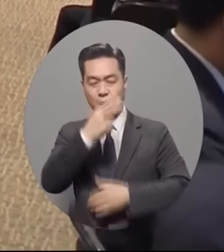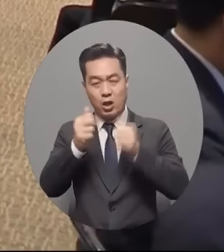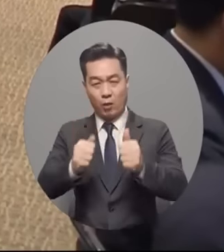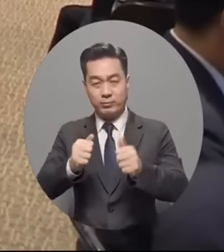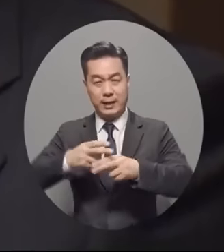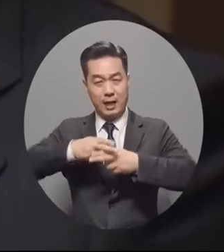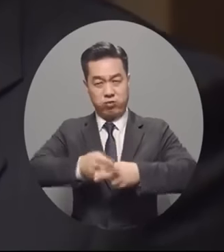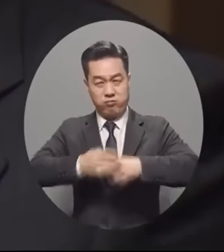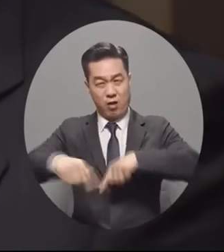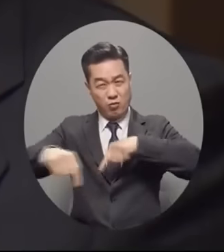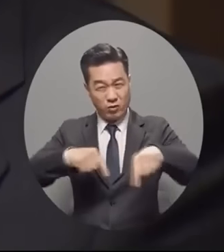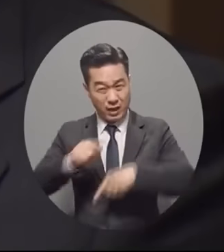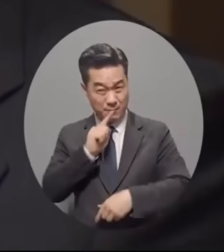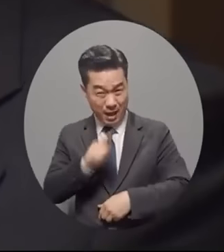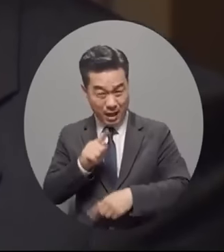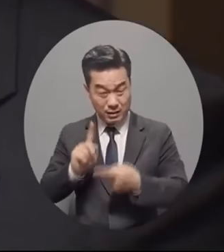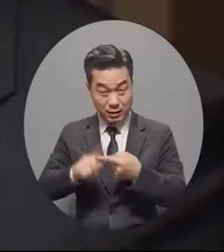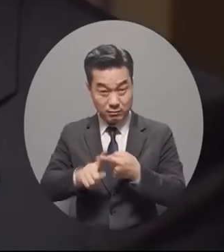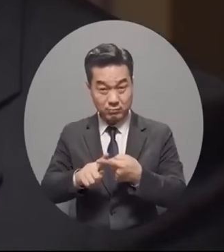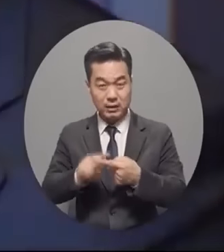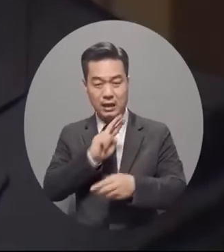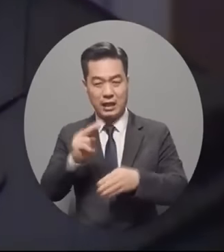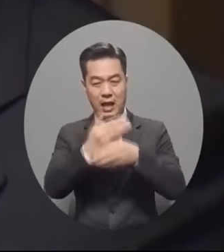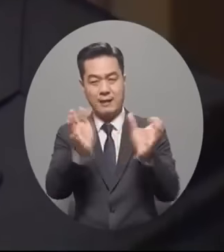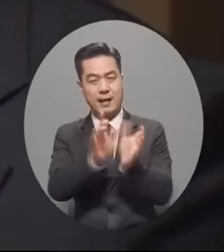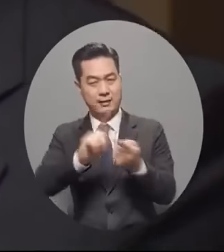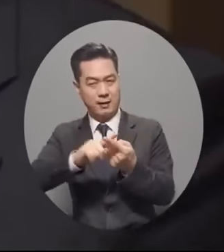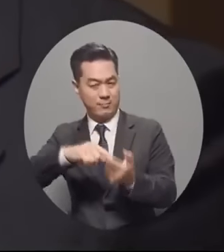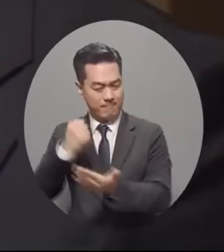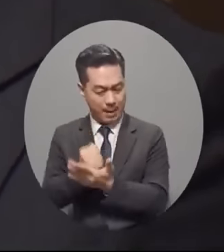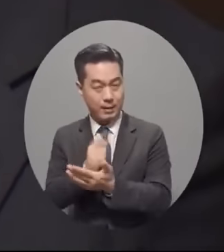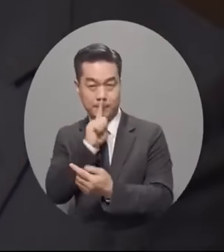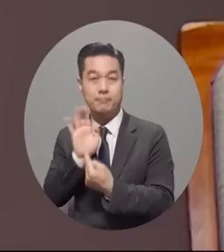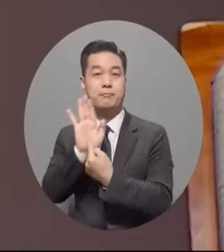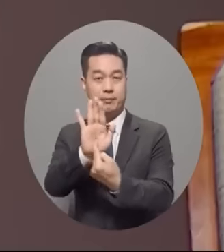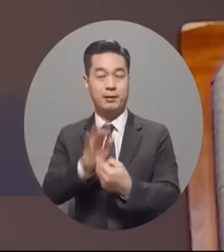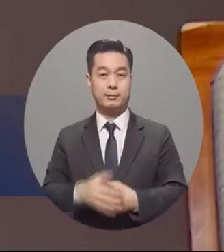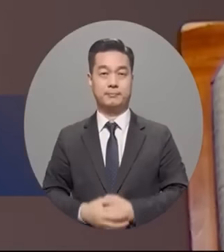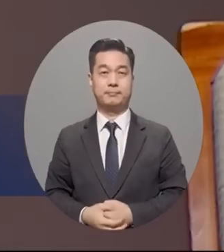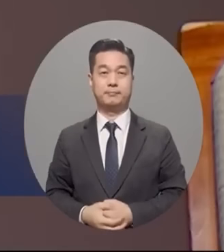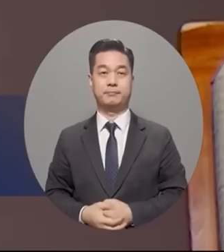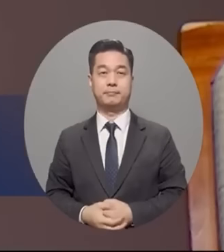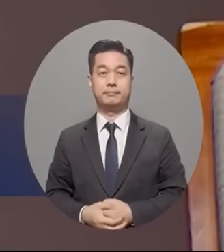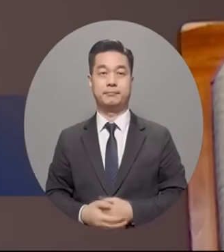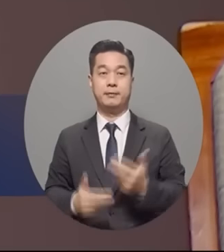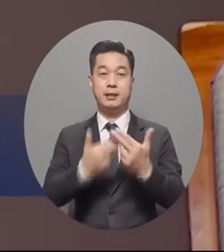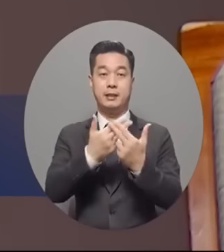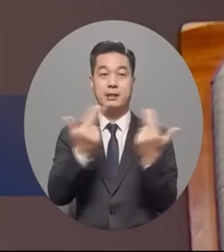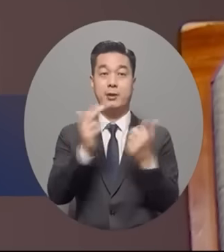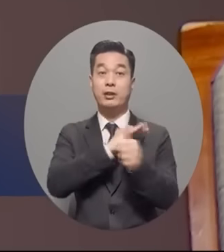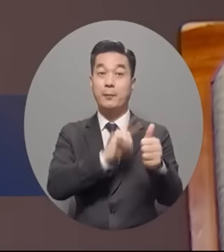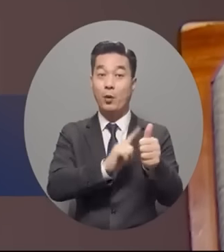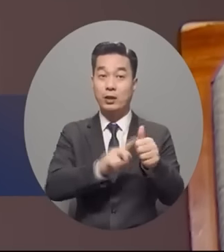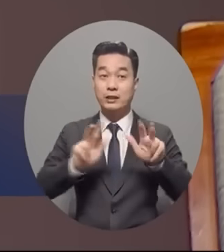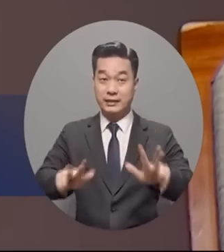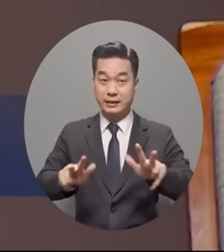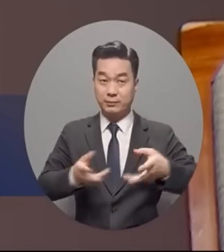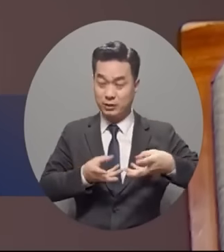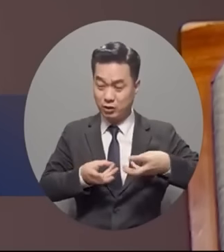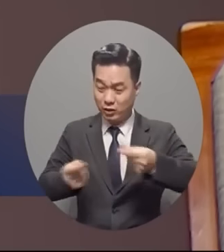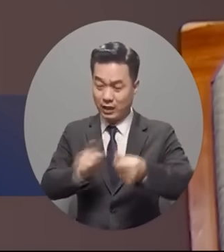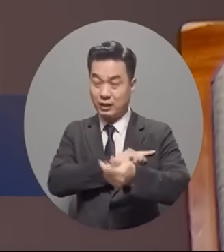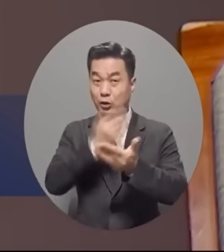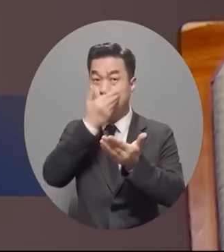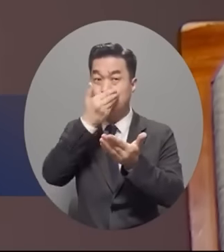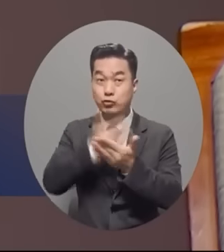청산하며 맞선 야당을 향해 한층 날이선 반응을 보였습니다 이재 대표는 지금 청산해야 할 가장 중요한